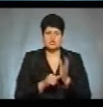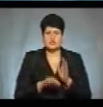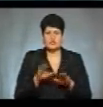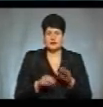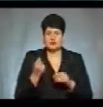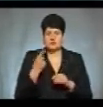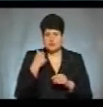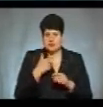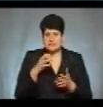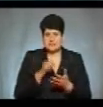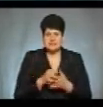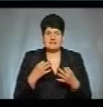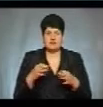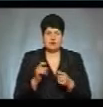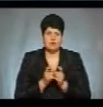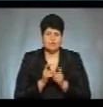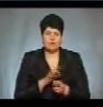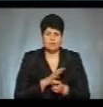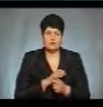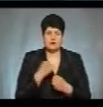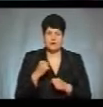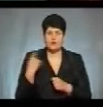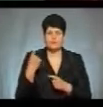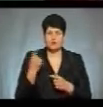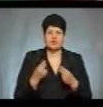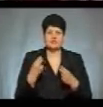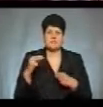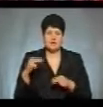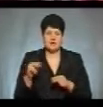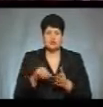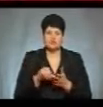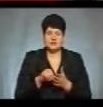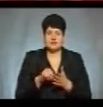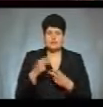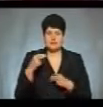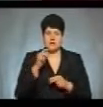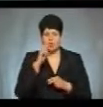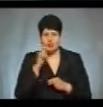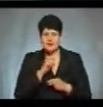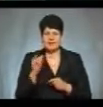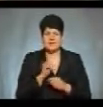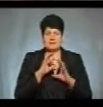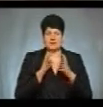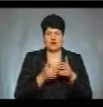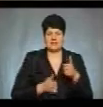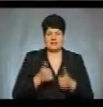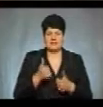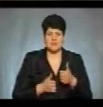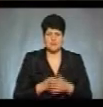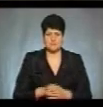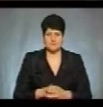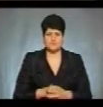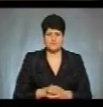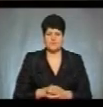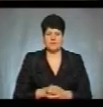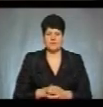років займається вільною боротьбою. Був переможцем обласного чемпіонату, учасником чемпіонатів України та міжнародних змагань. Боровся перша сутичка